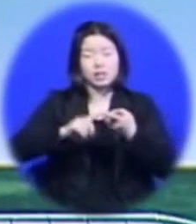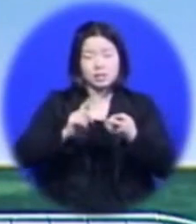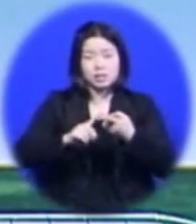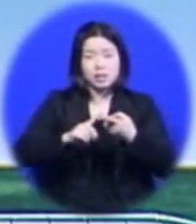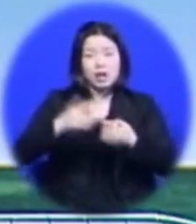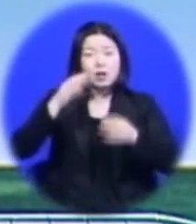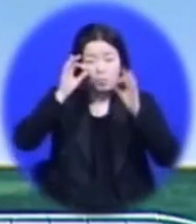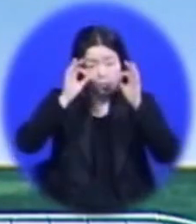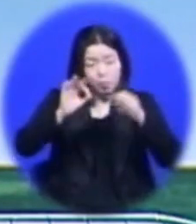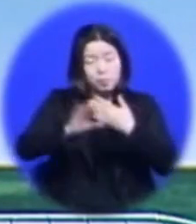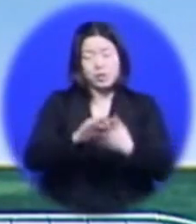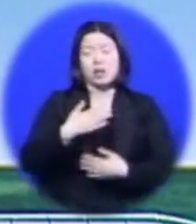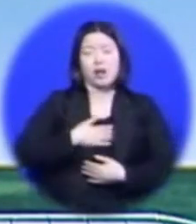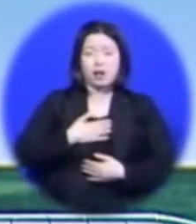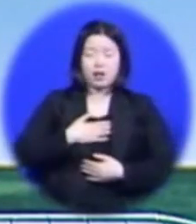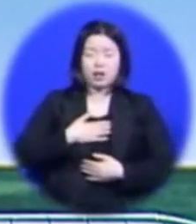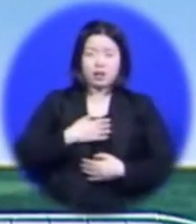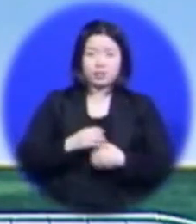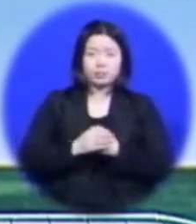압니다.